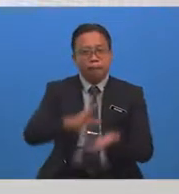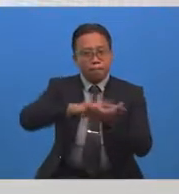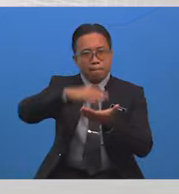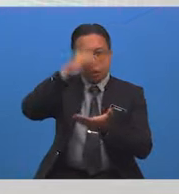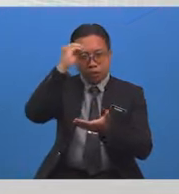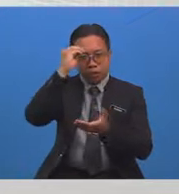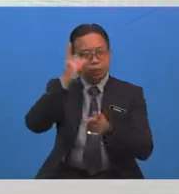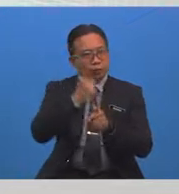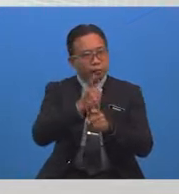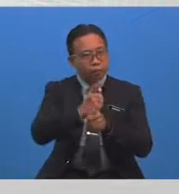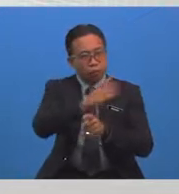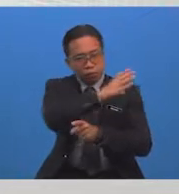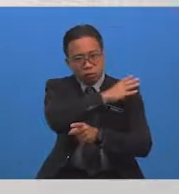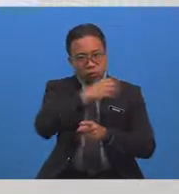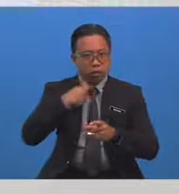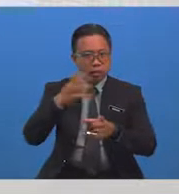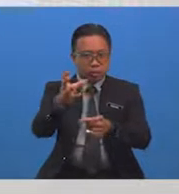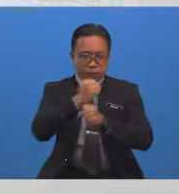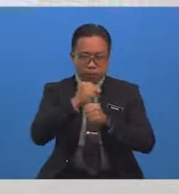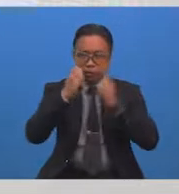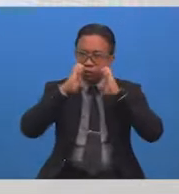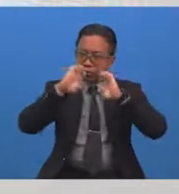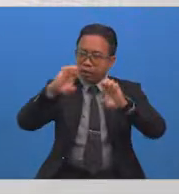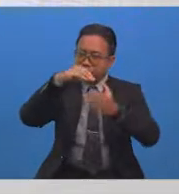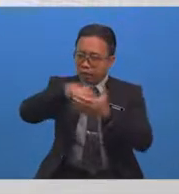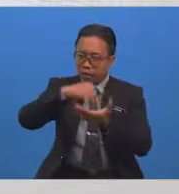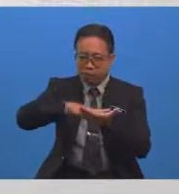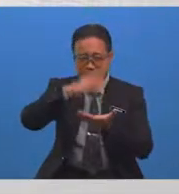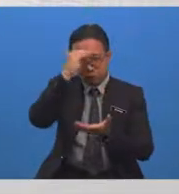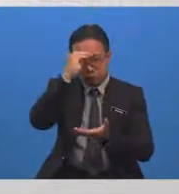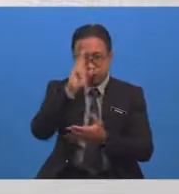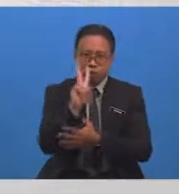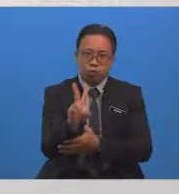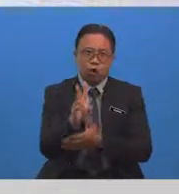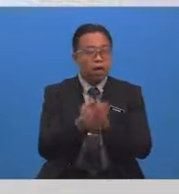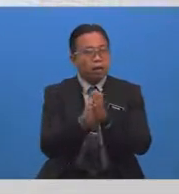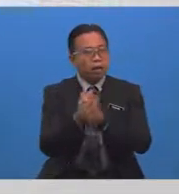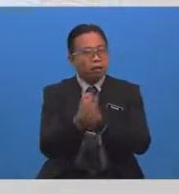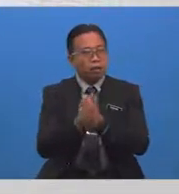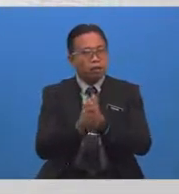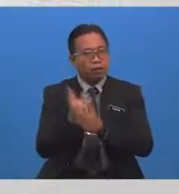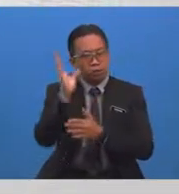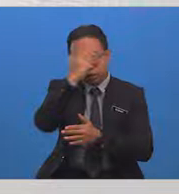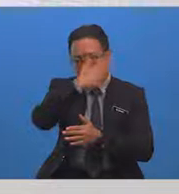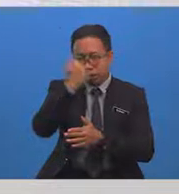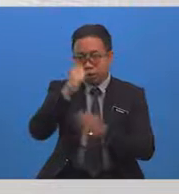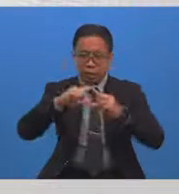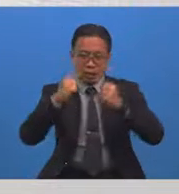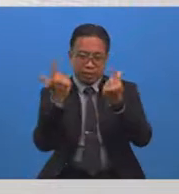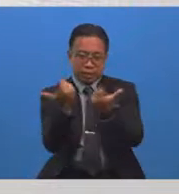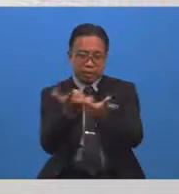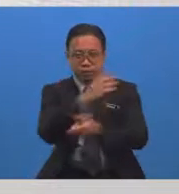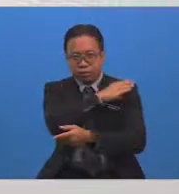dan mencapai kecemerlangan dalam pelajaran kedua rajin menjadi akan kelas dan halaman